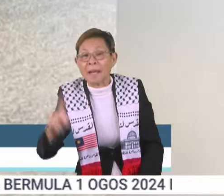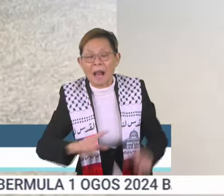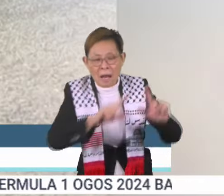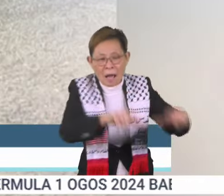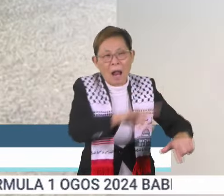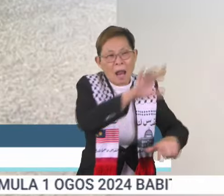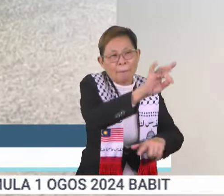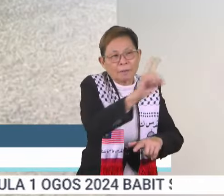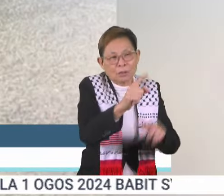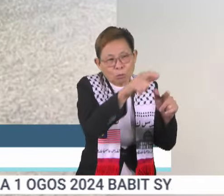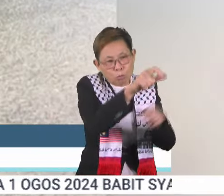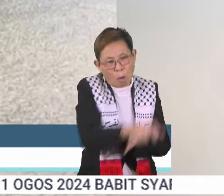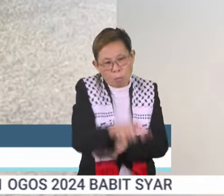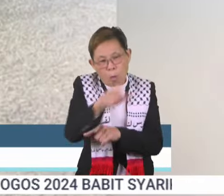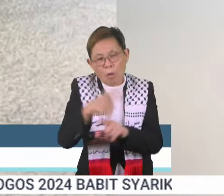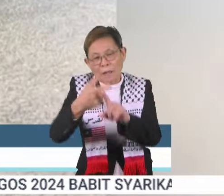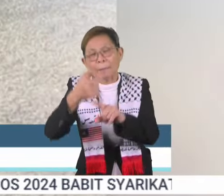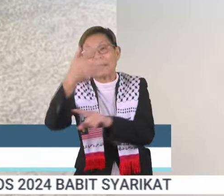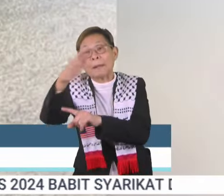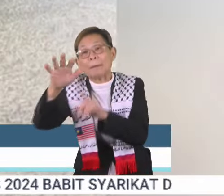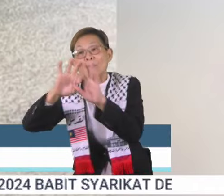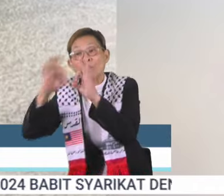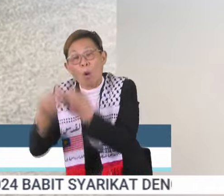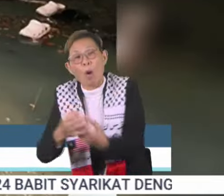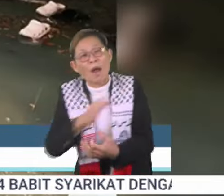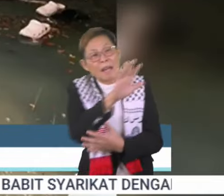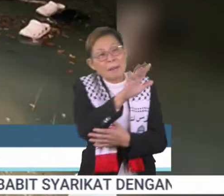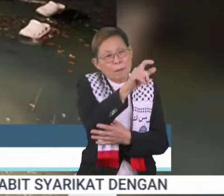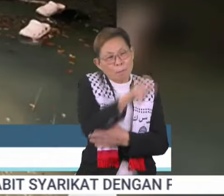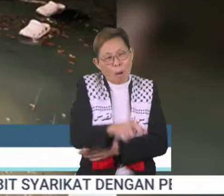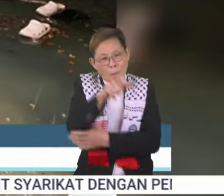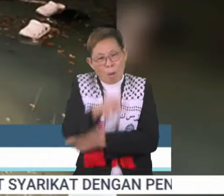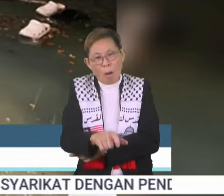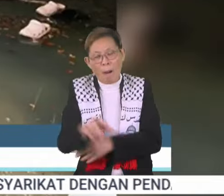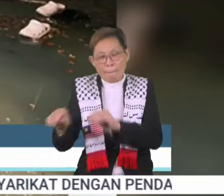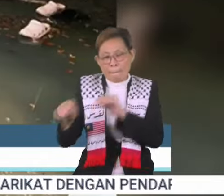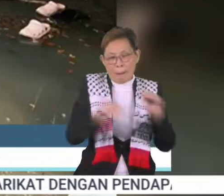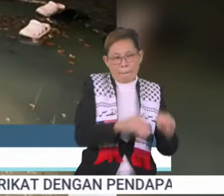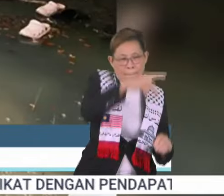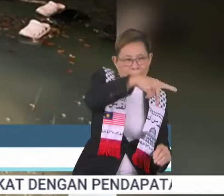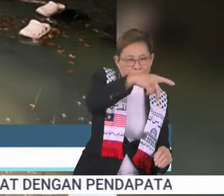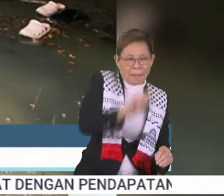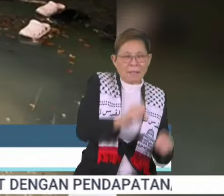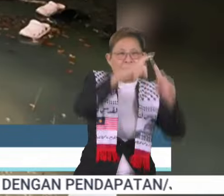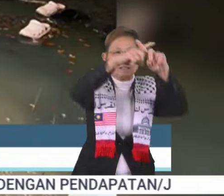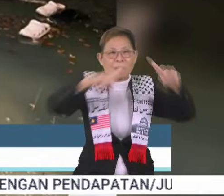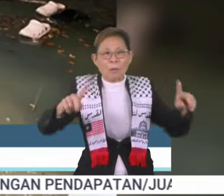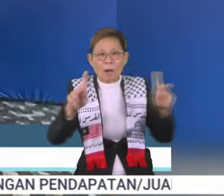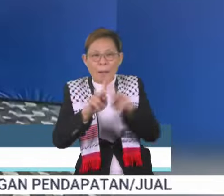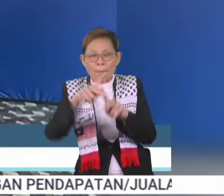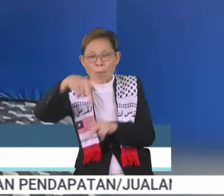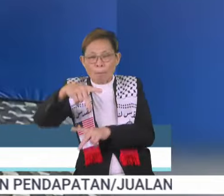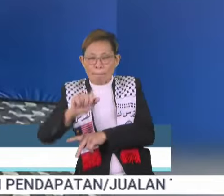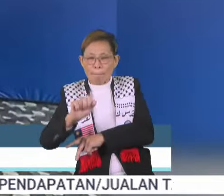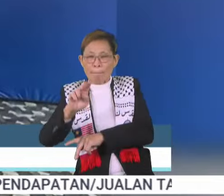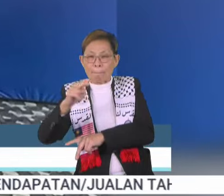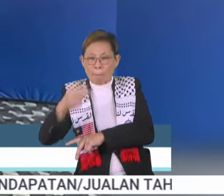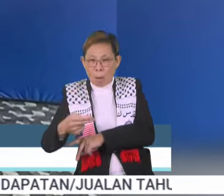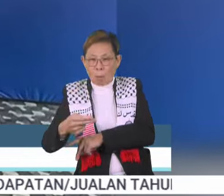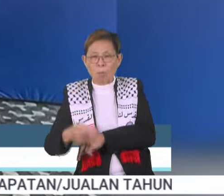81 penduduk daripada 15 keluarga. Manakala 5 penduduk lagi dipindahkan ke PPS Dewan Kampung Pauh,